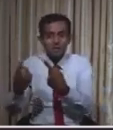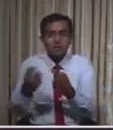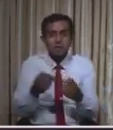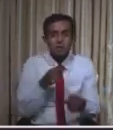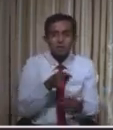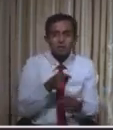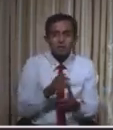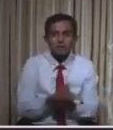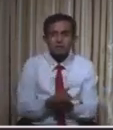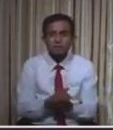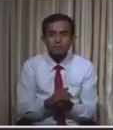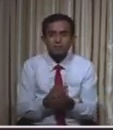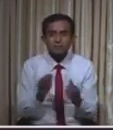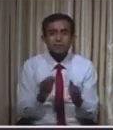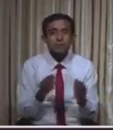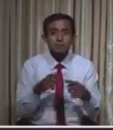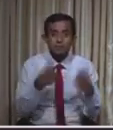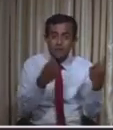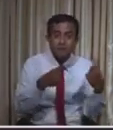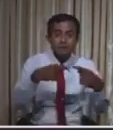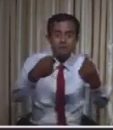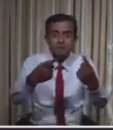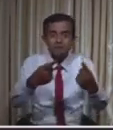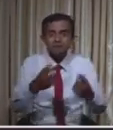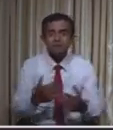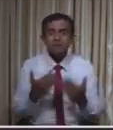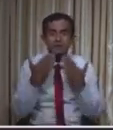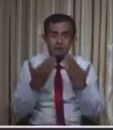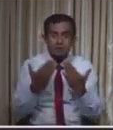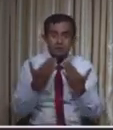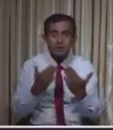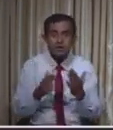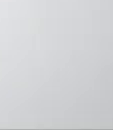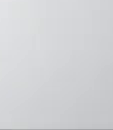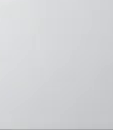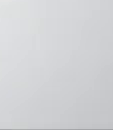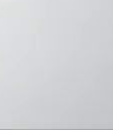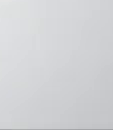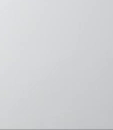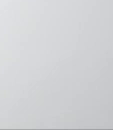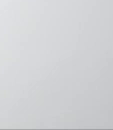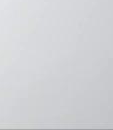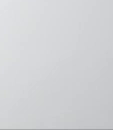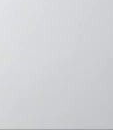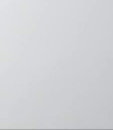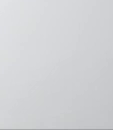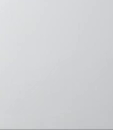අවසන් කරන්න ගරුමන්තුමා වෙනමත් අන්න ඒ වගේ දෙයක් බෝමසිතී ගරු නාමරාජ වක්ෂමතුමා